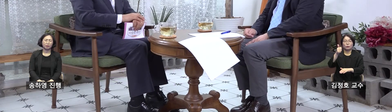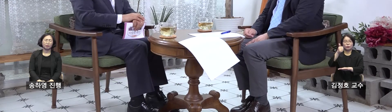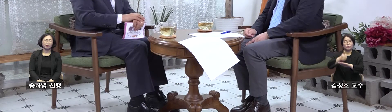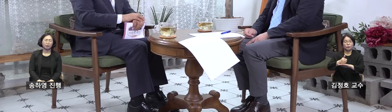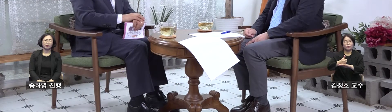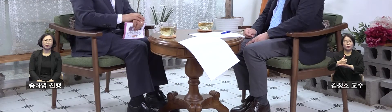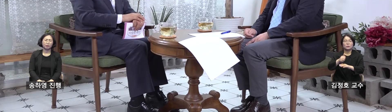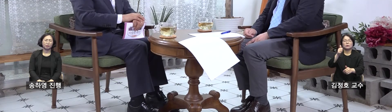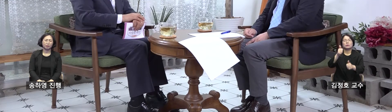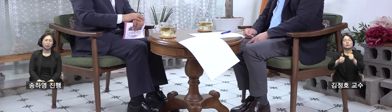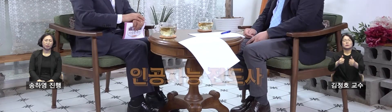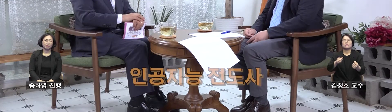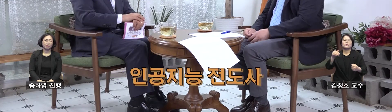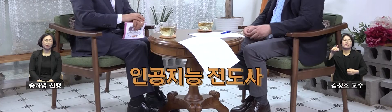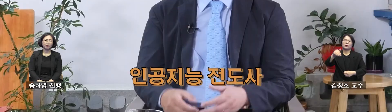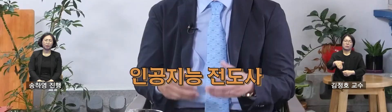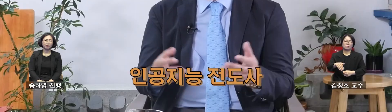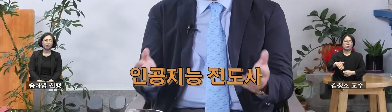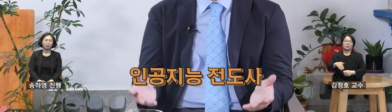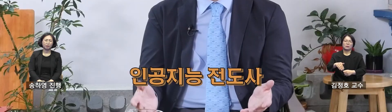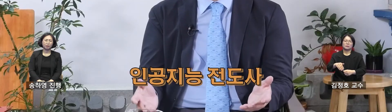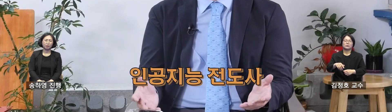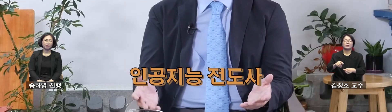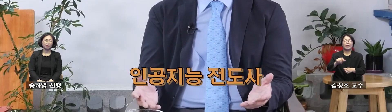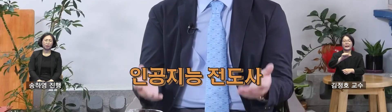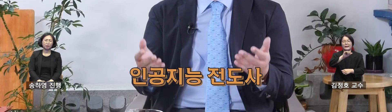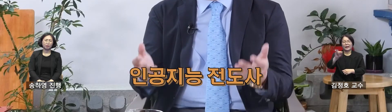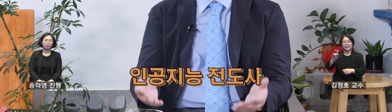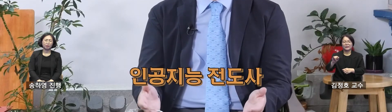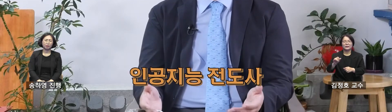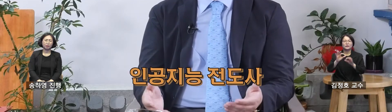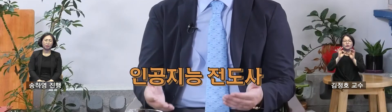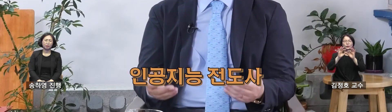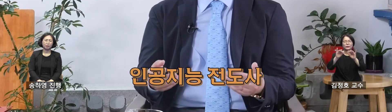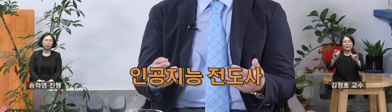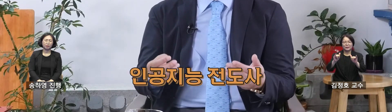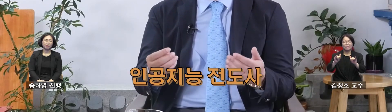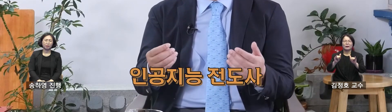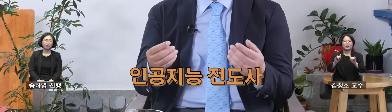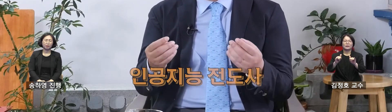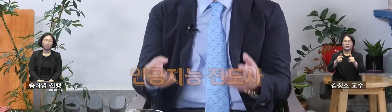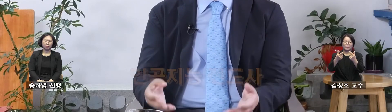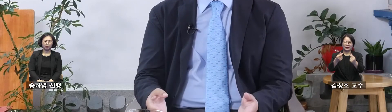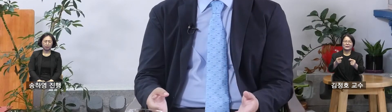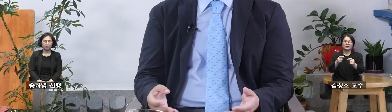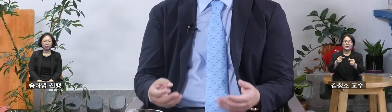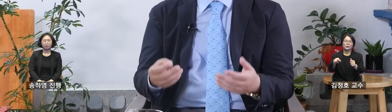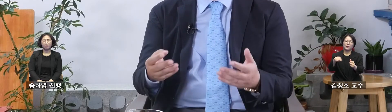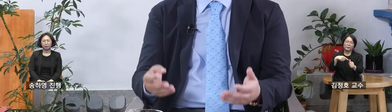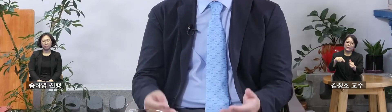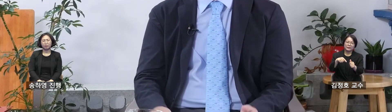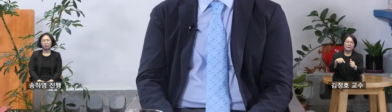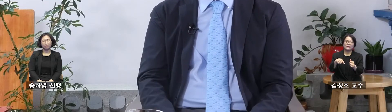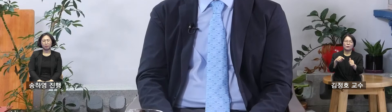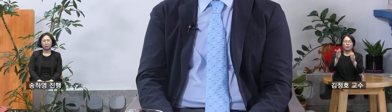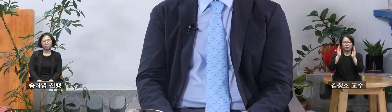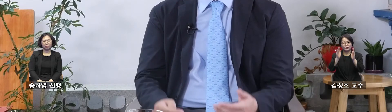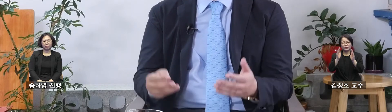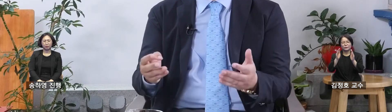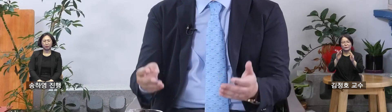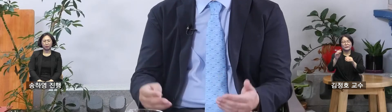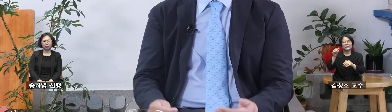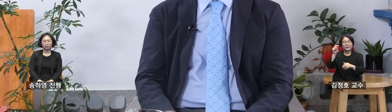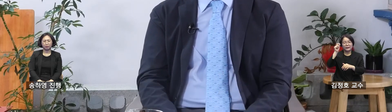생각하에서 많은 분들한테 AI 전도사처럼 공부하자, 우리 다 교육해야 된다, 인재 길러내야